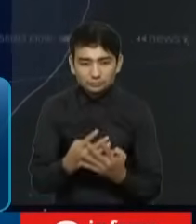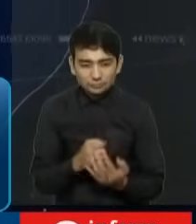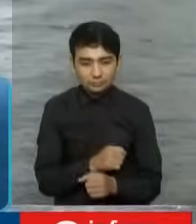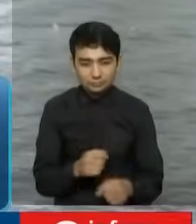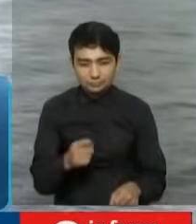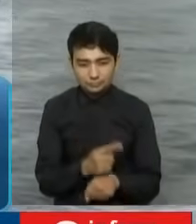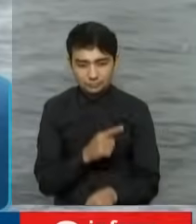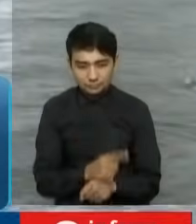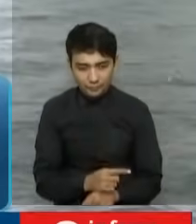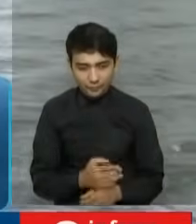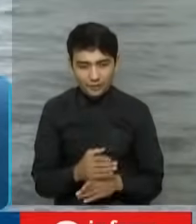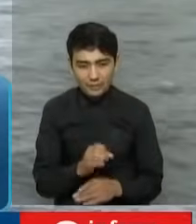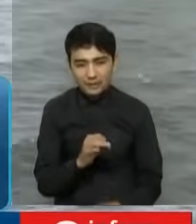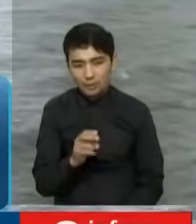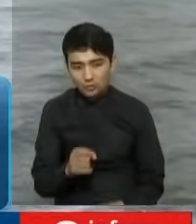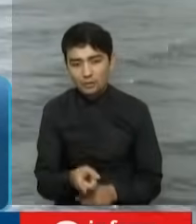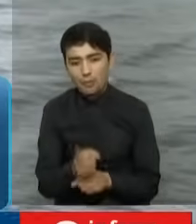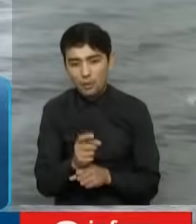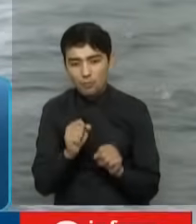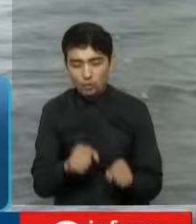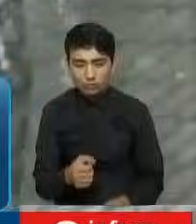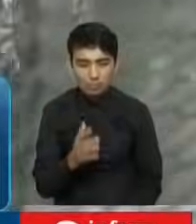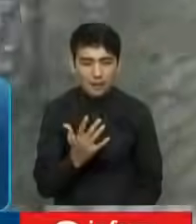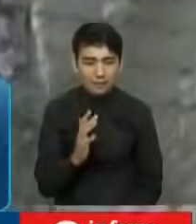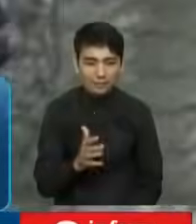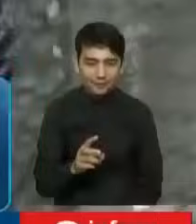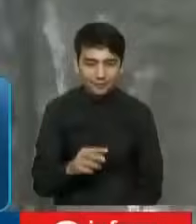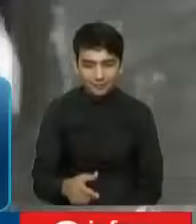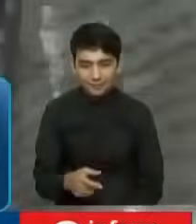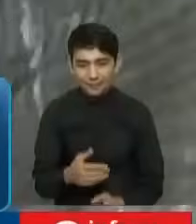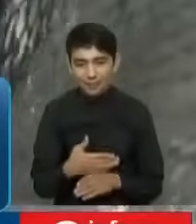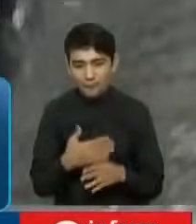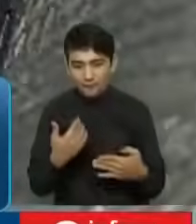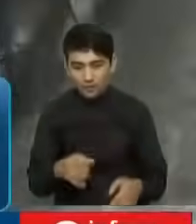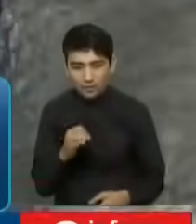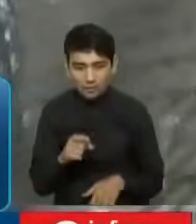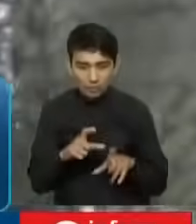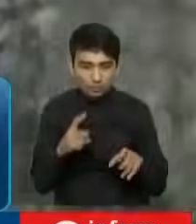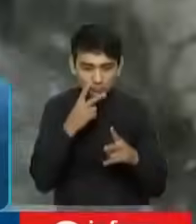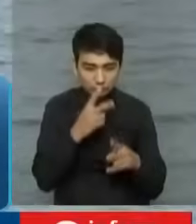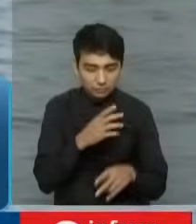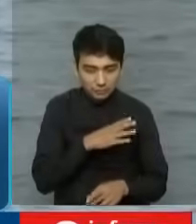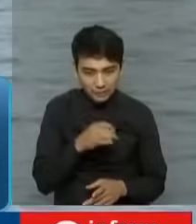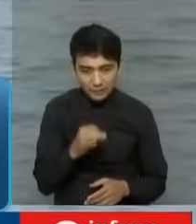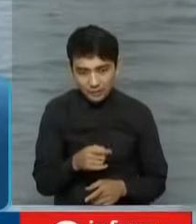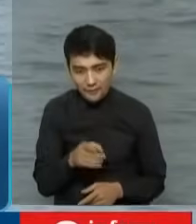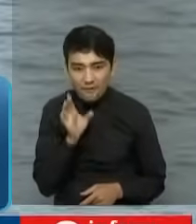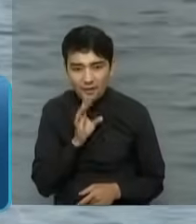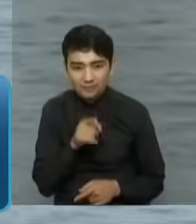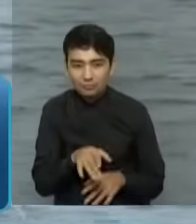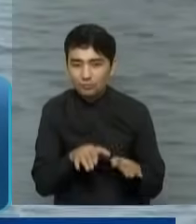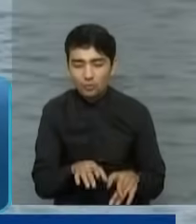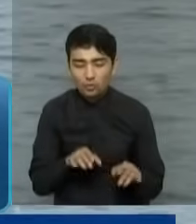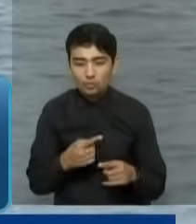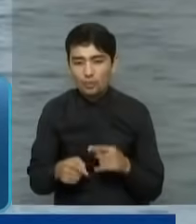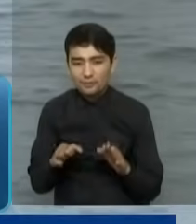говорят рыбинспекторы, а на удочку разрешено ловить лишь 5 килограмм рыбы. При этом у рыбаков-любителей должны быть путевки именно на этот водоем, а у